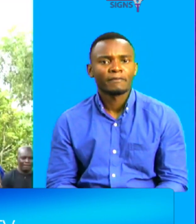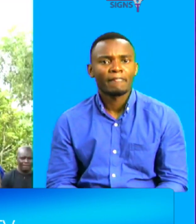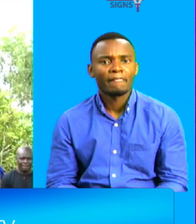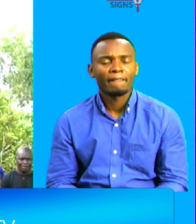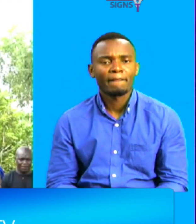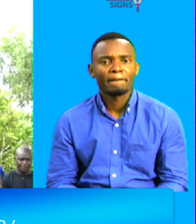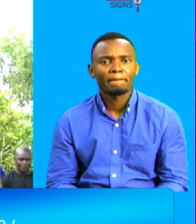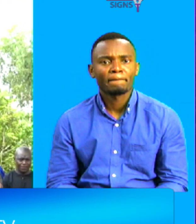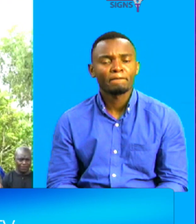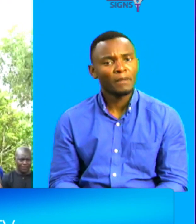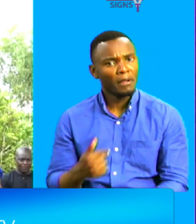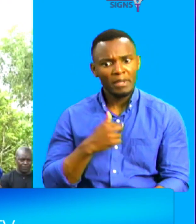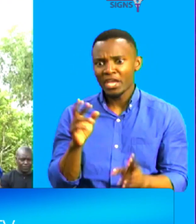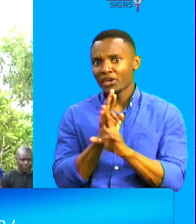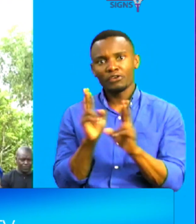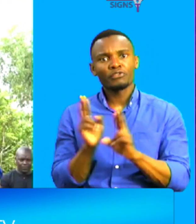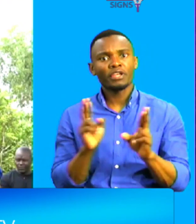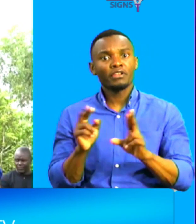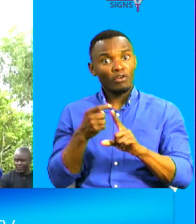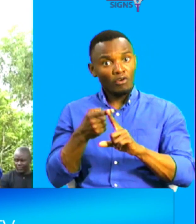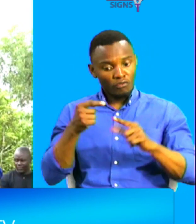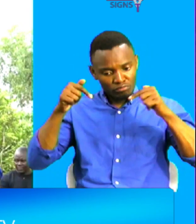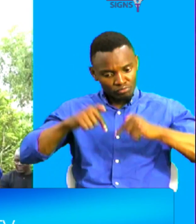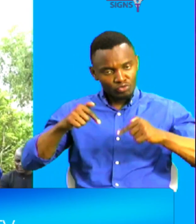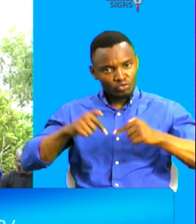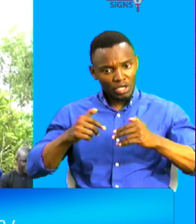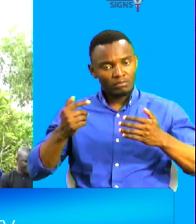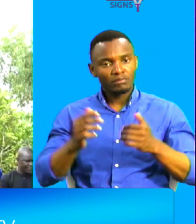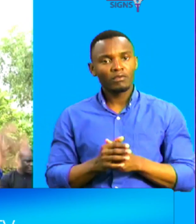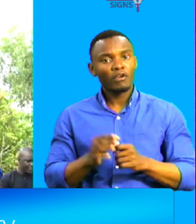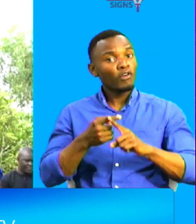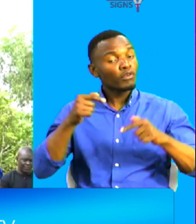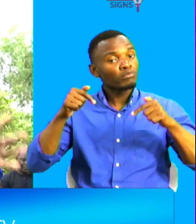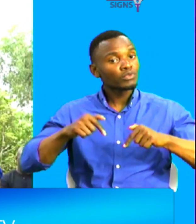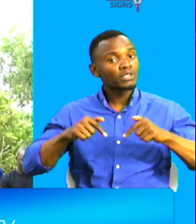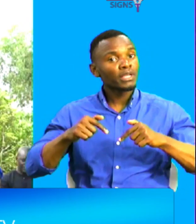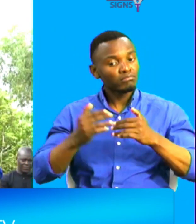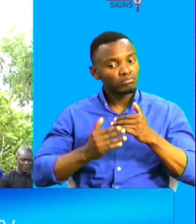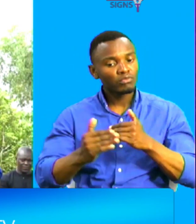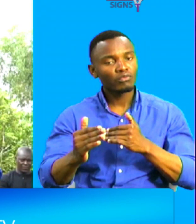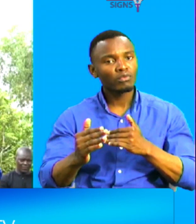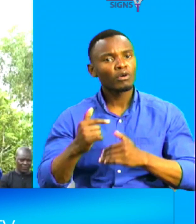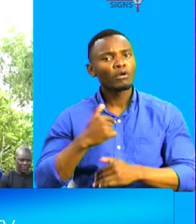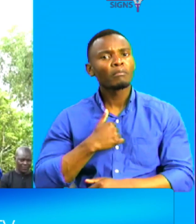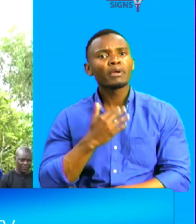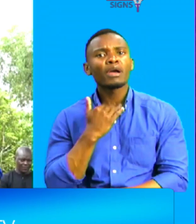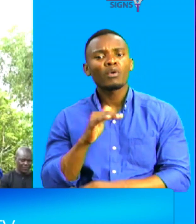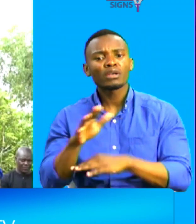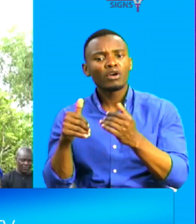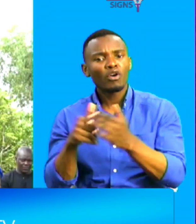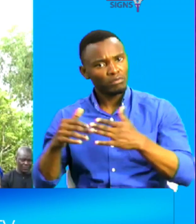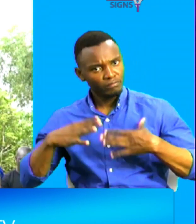Mimi nimeofa from today. Kuanzia leo. Nataka sasa chief kila mtu akuwe na vigilante wa